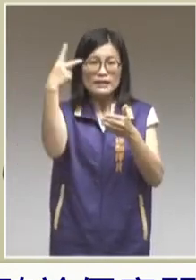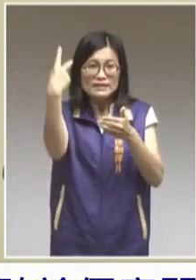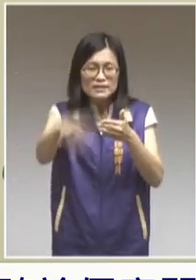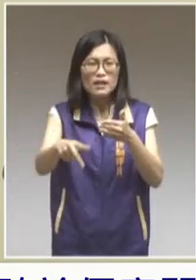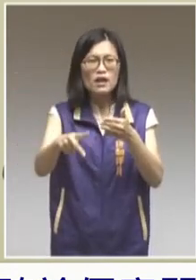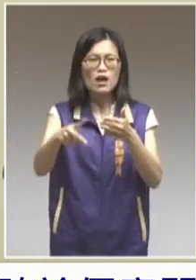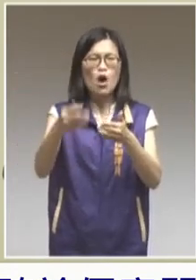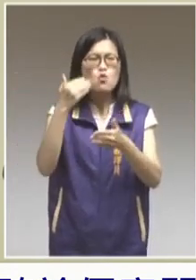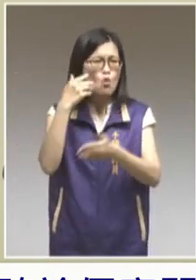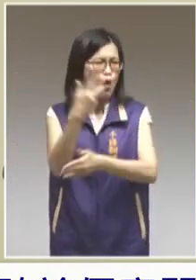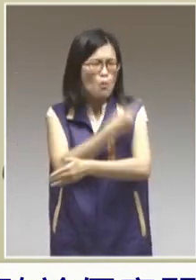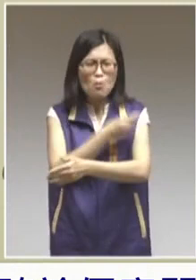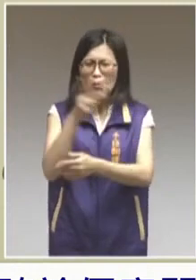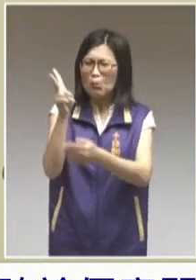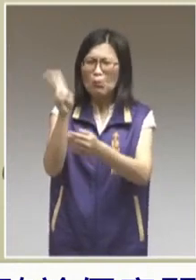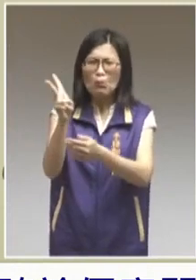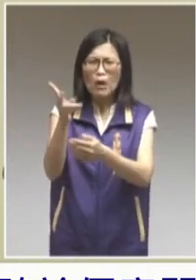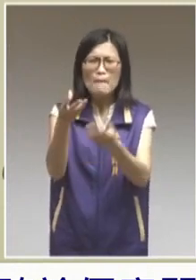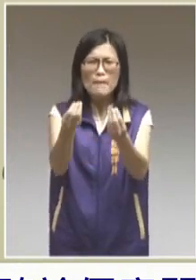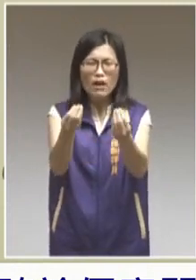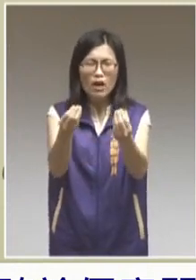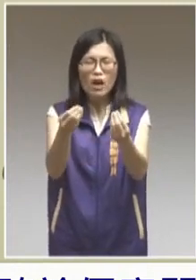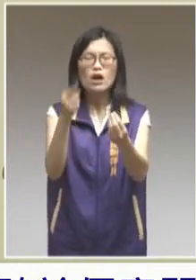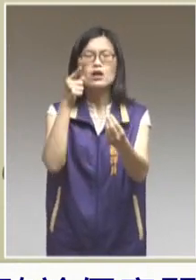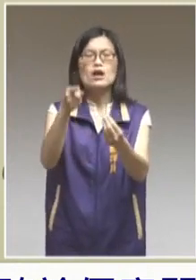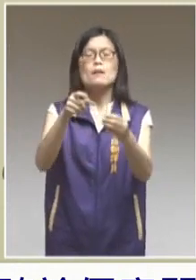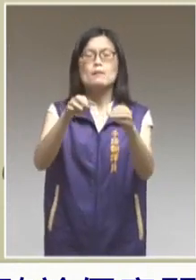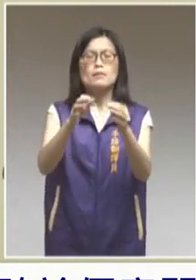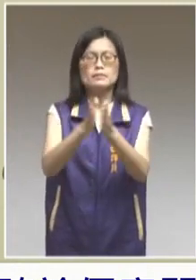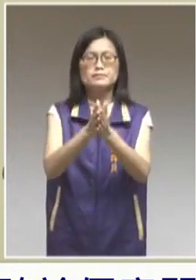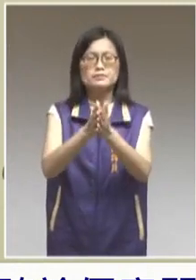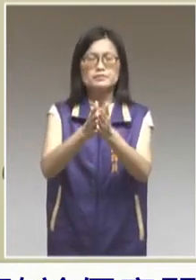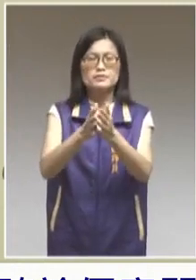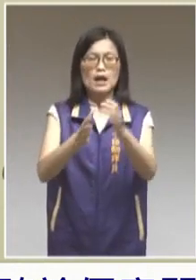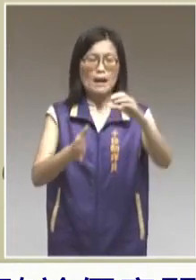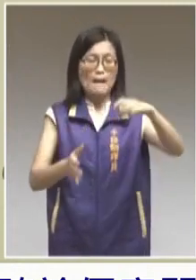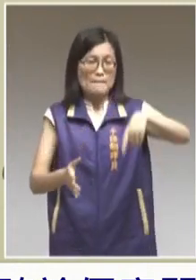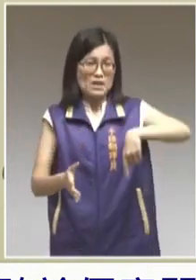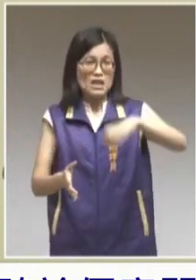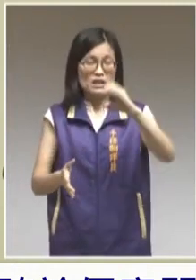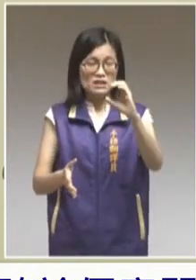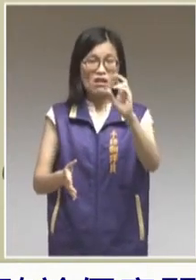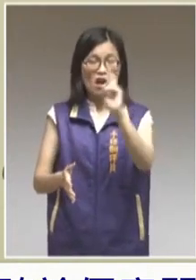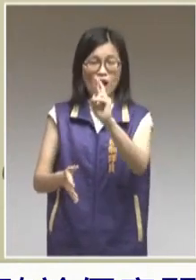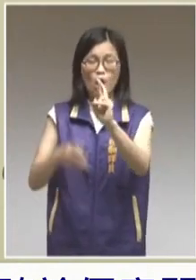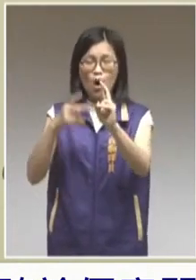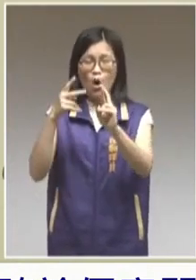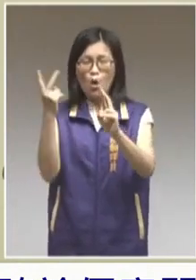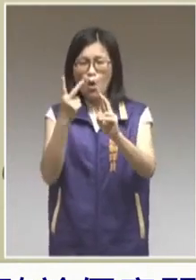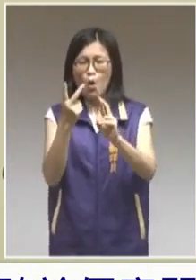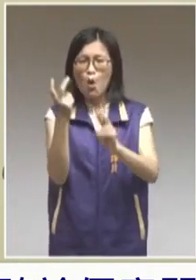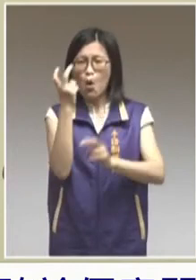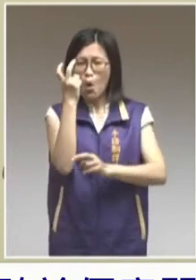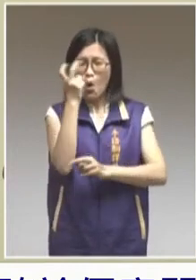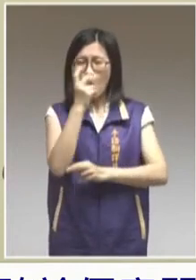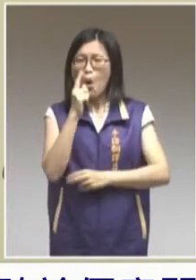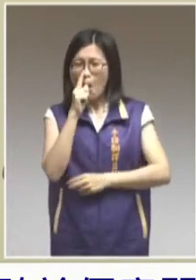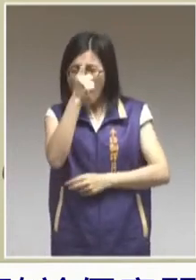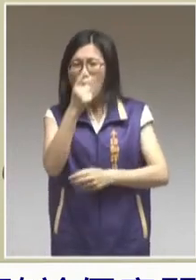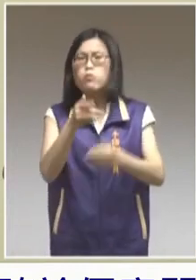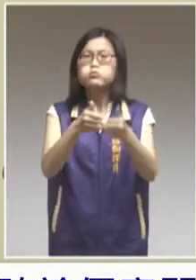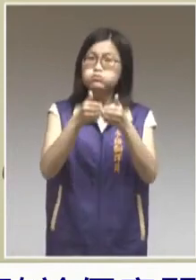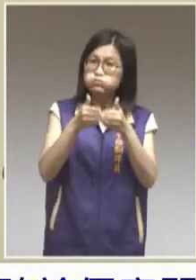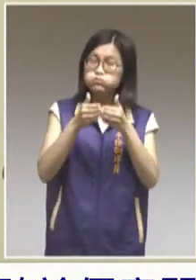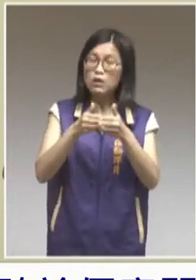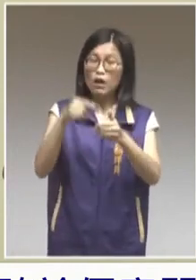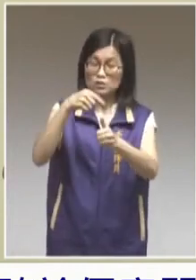个没有打满2剂的部分。就要进行这个 PCR 或快筛，在上班前，这个是我们教育部现有